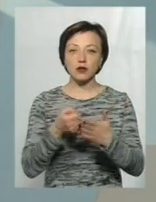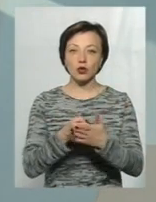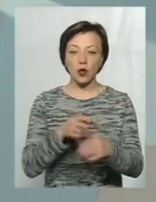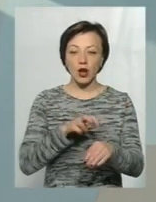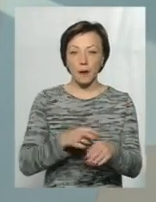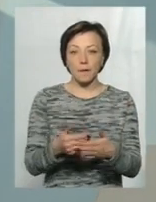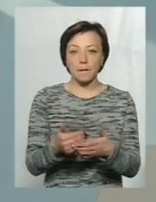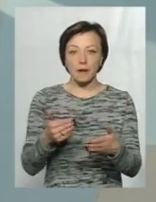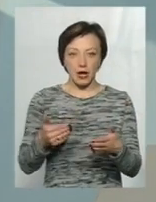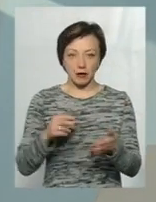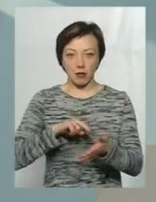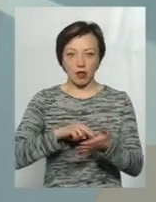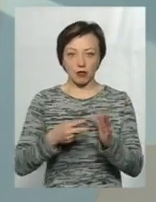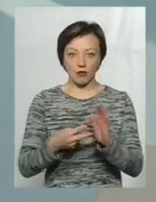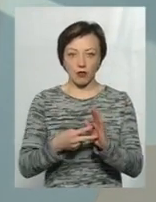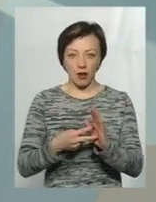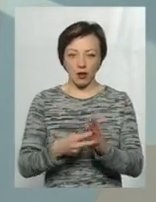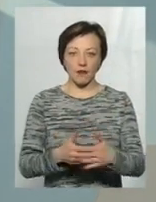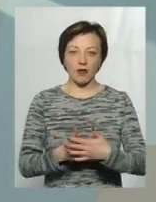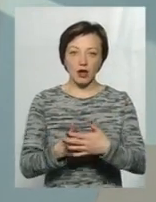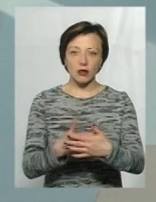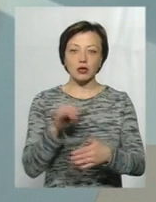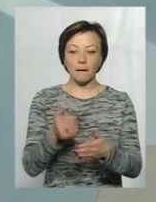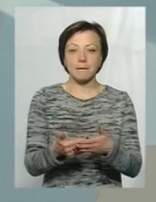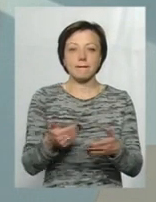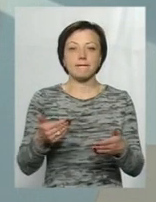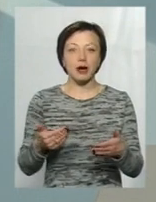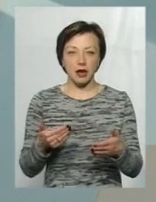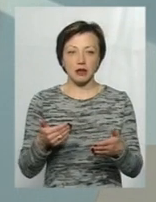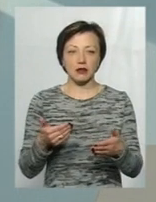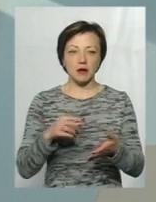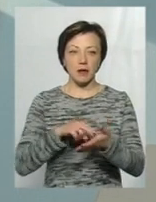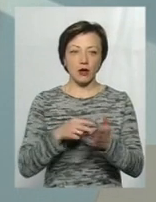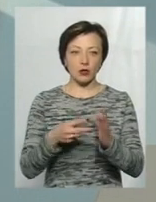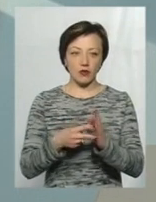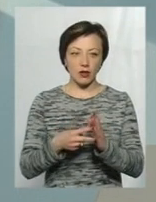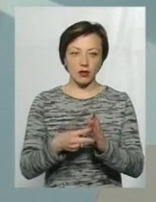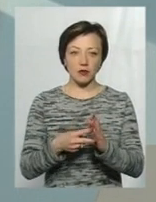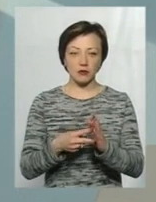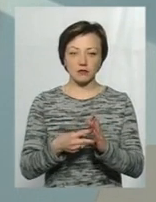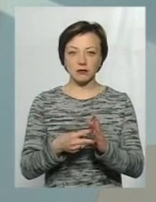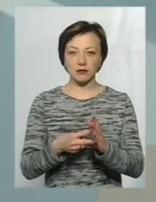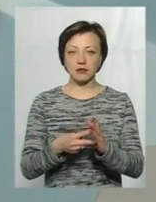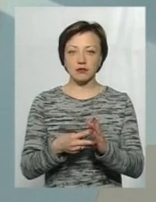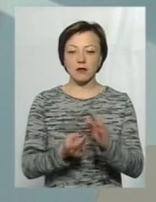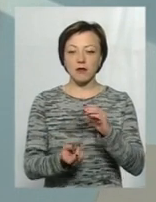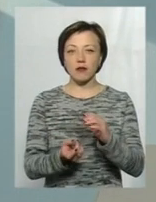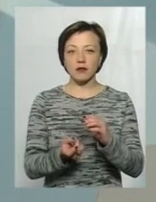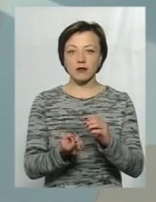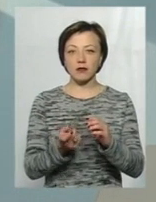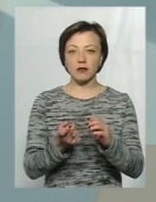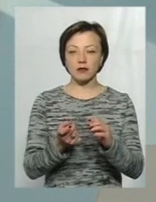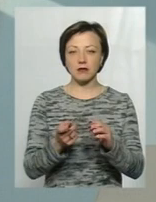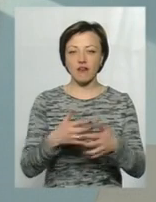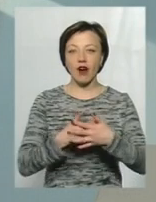перед тим, як планують заводити вагітність і перед тим, як планують вагітніти жінки чи чоловіки вступати.